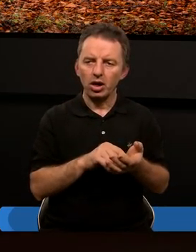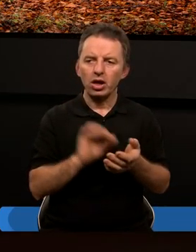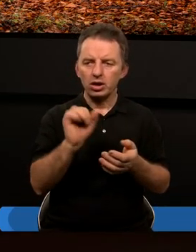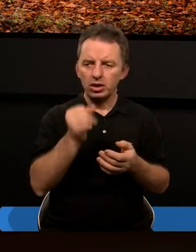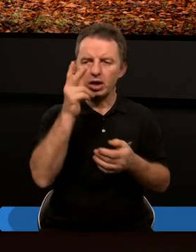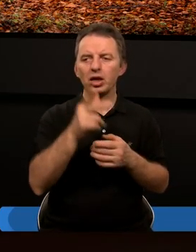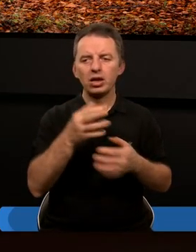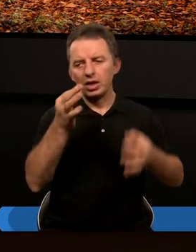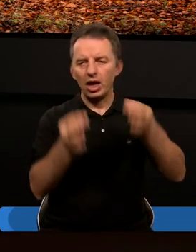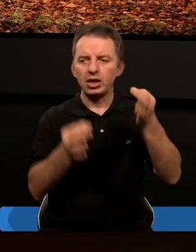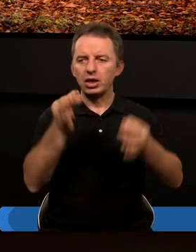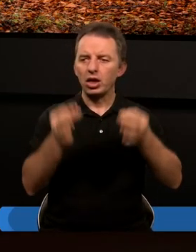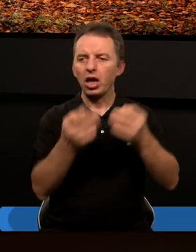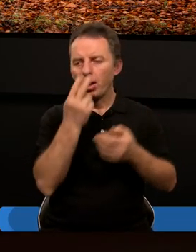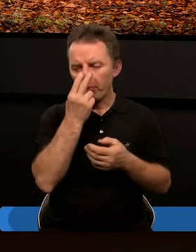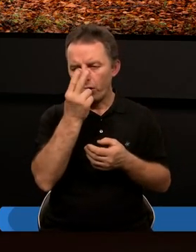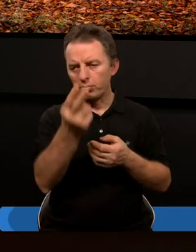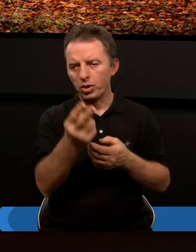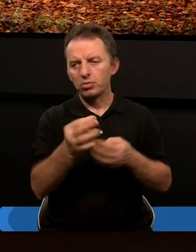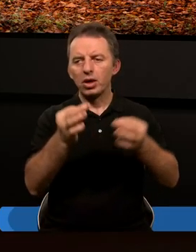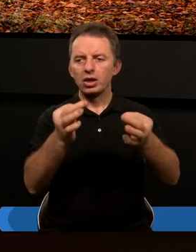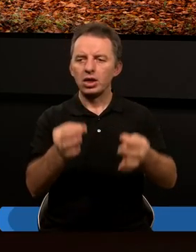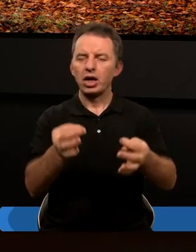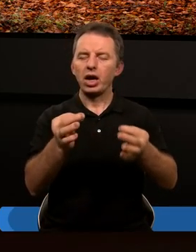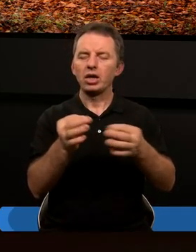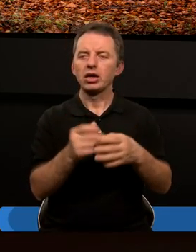decydować. Popatrzmy teraz na